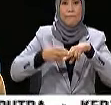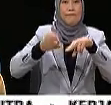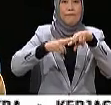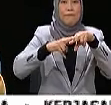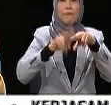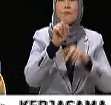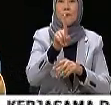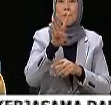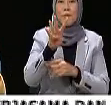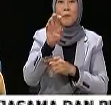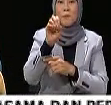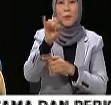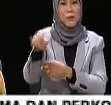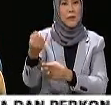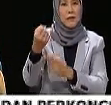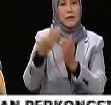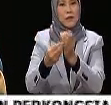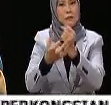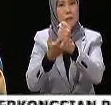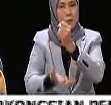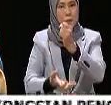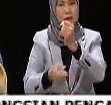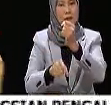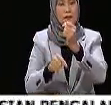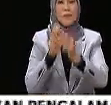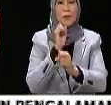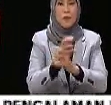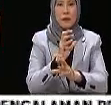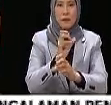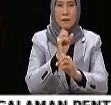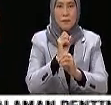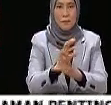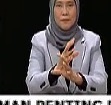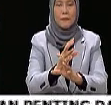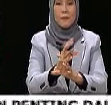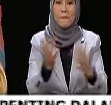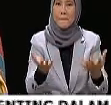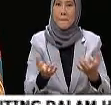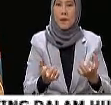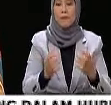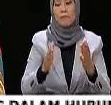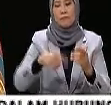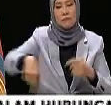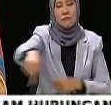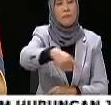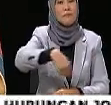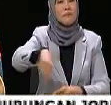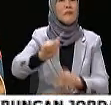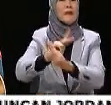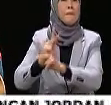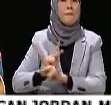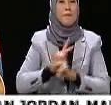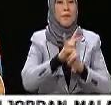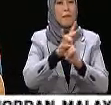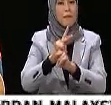suatu 40juta itu namun Joken satu usaha untuk kita enggak supplied dibela karena mereka kepada